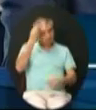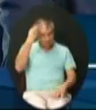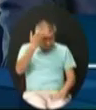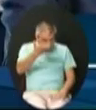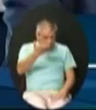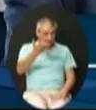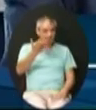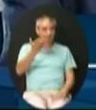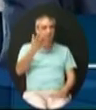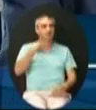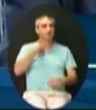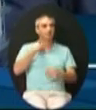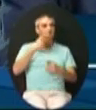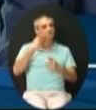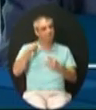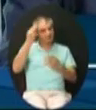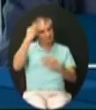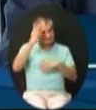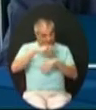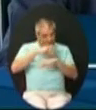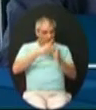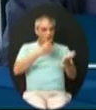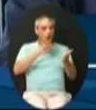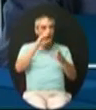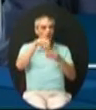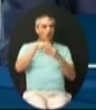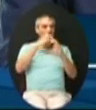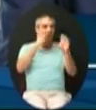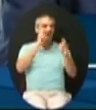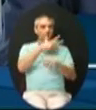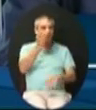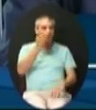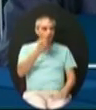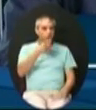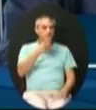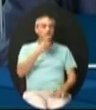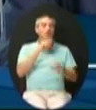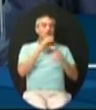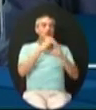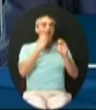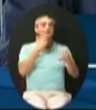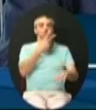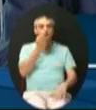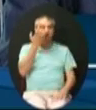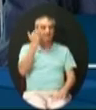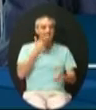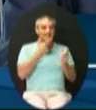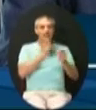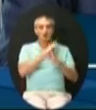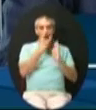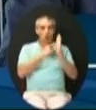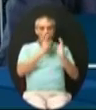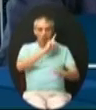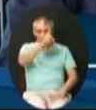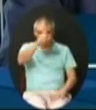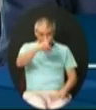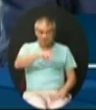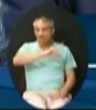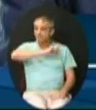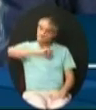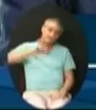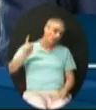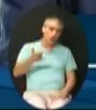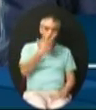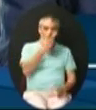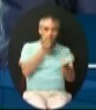זה, ודקטרתי על זה והכל, כולל קו 300. בקו 300 זה היה ירי בלתי חוקי, וכל